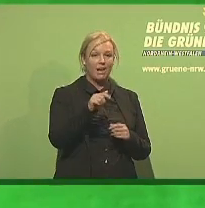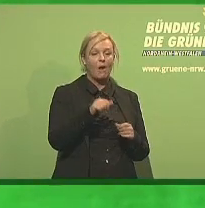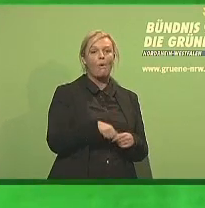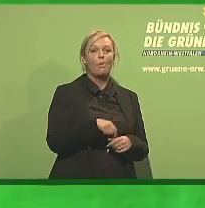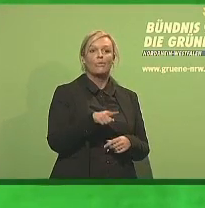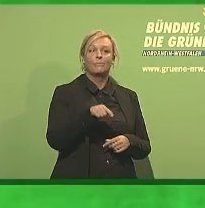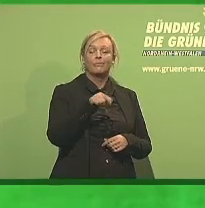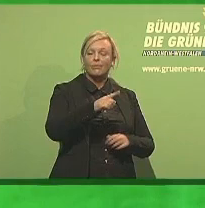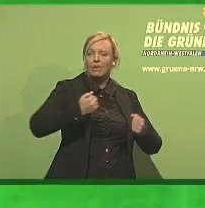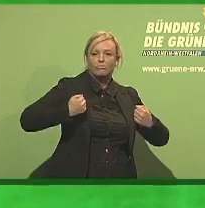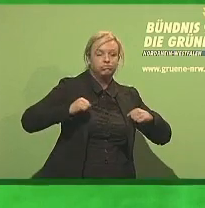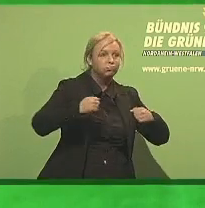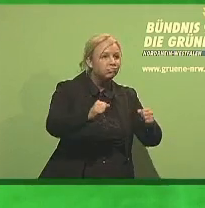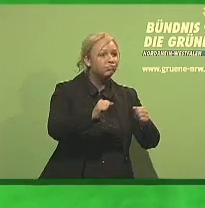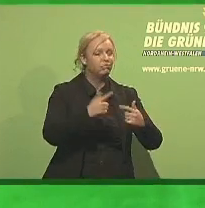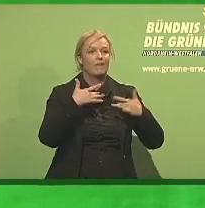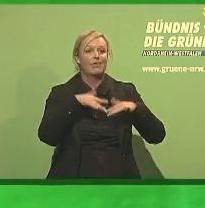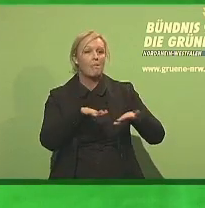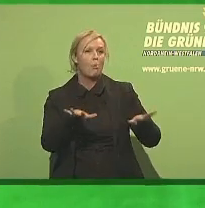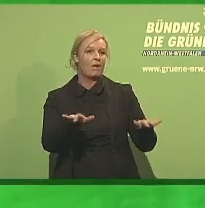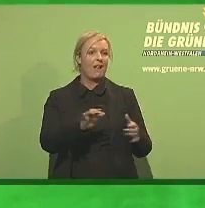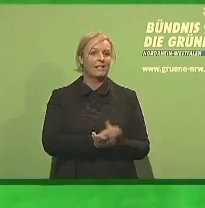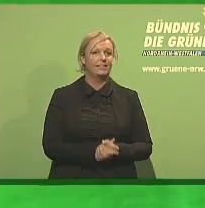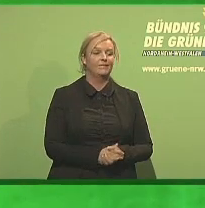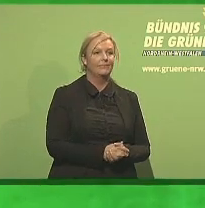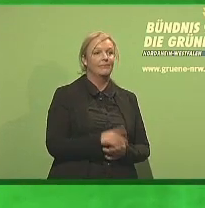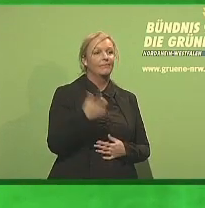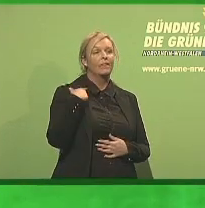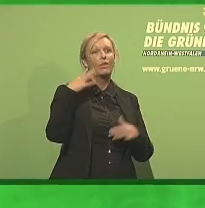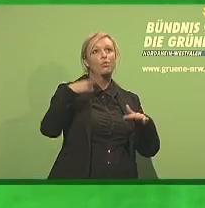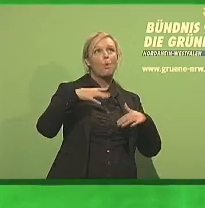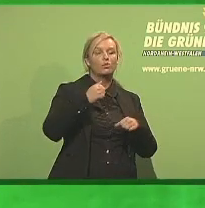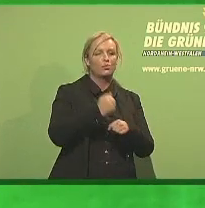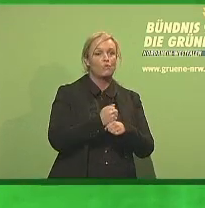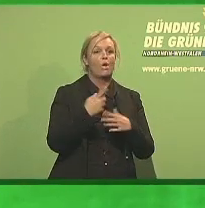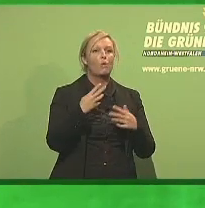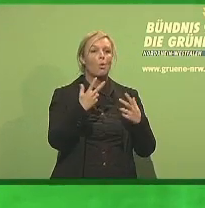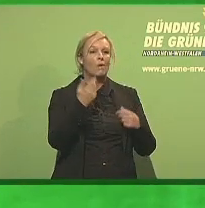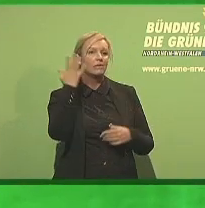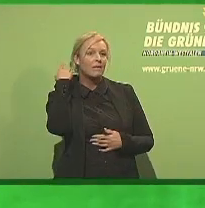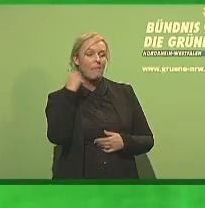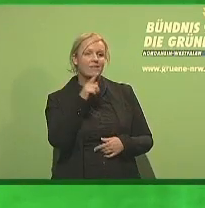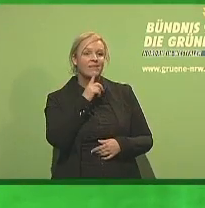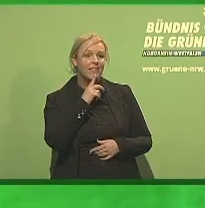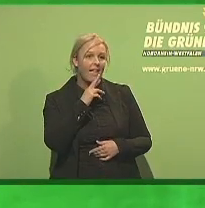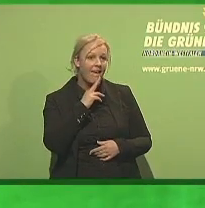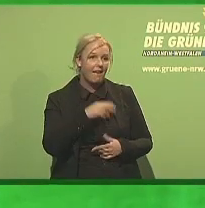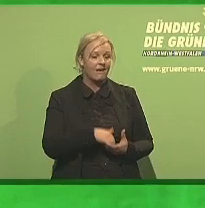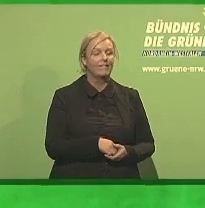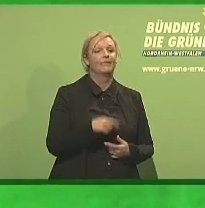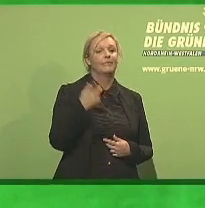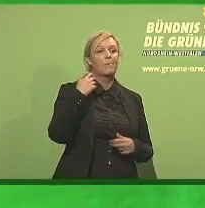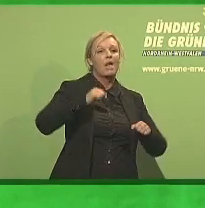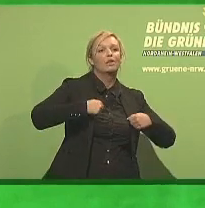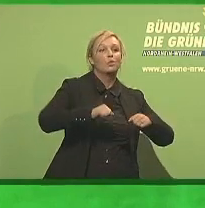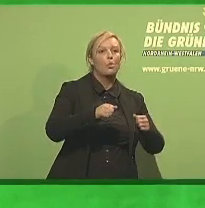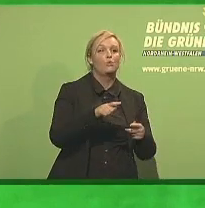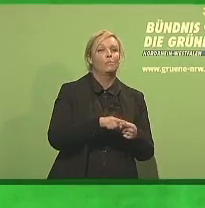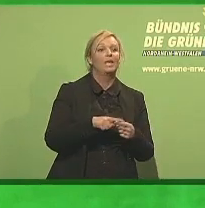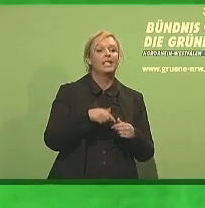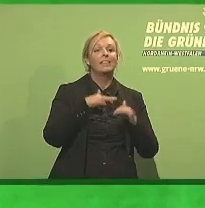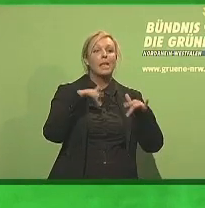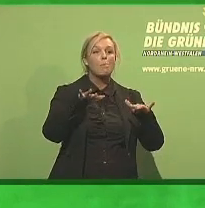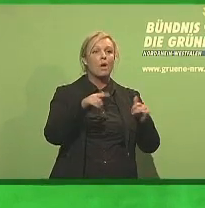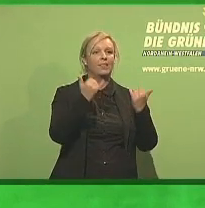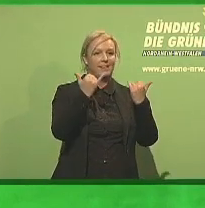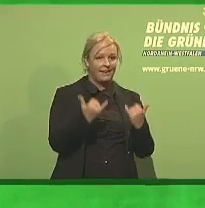engagierte Demokratin. Hat nämlich unter anderem 1989, damals noch in der DDR, war sie Gründungsmitglied von Demokratie Jetzt.